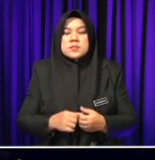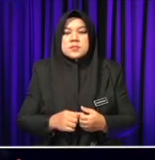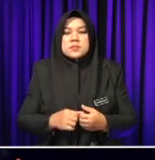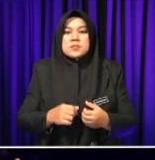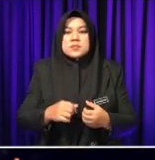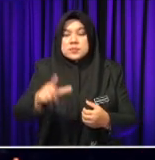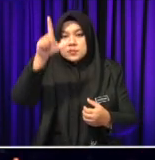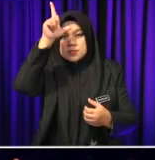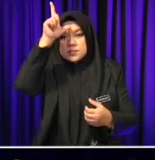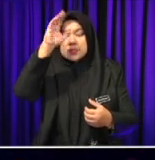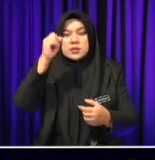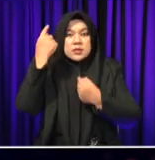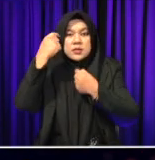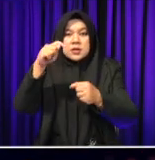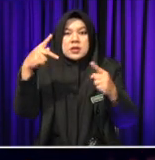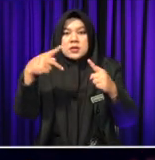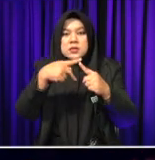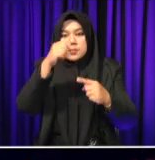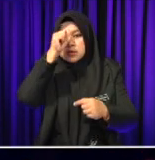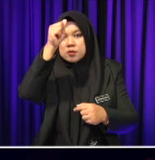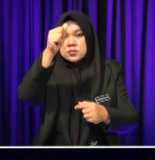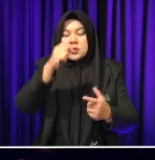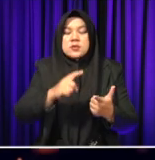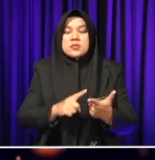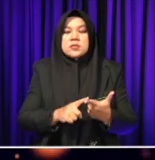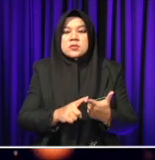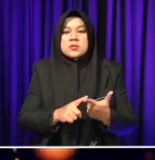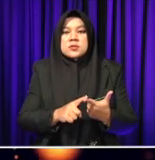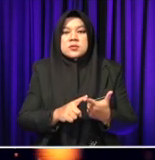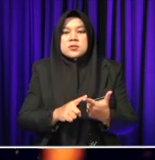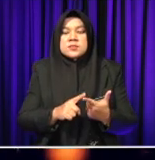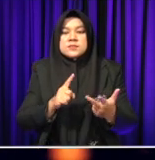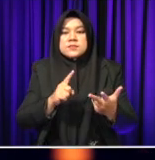pemuda yang taat kepada perintah Allah Baiklah seterusnya